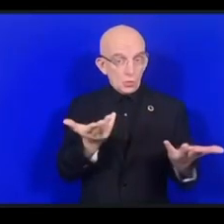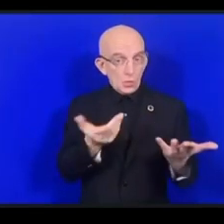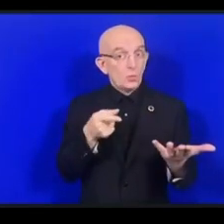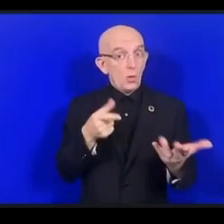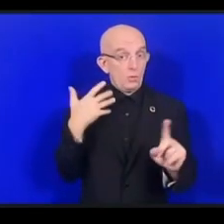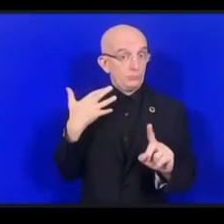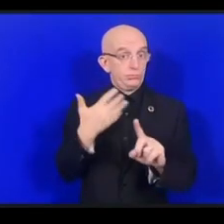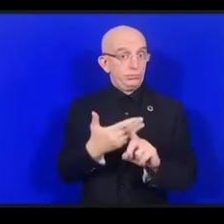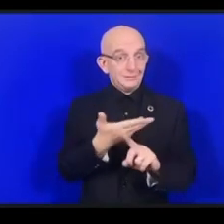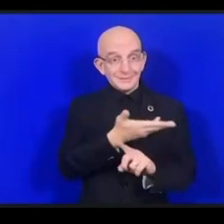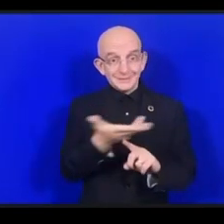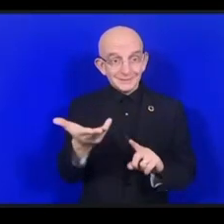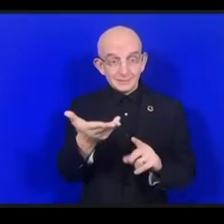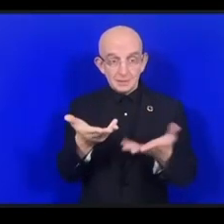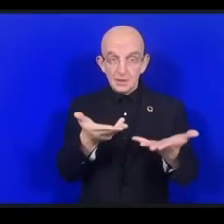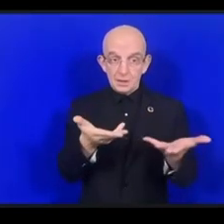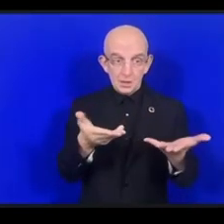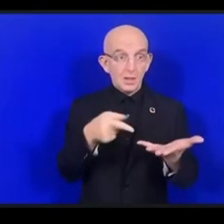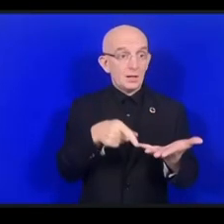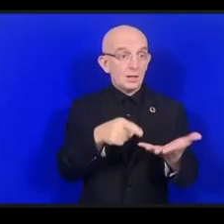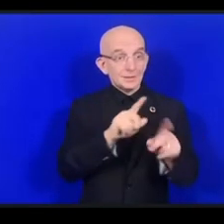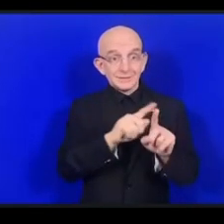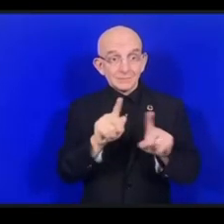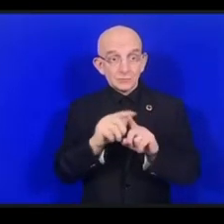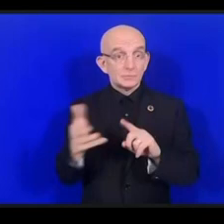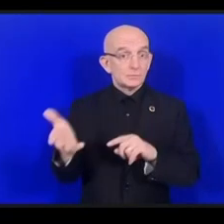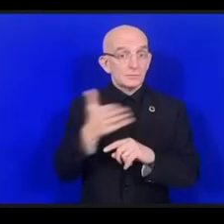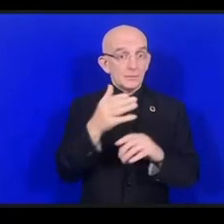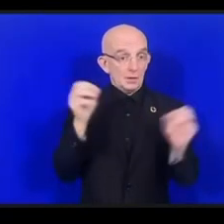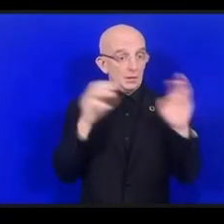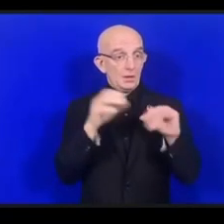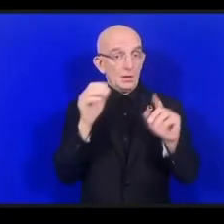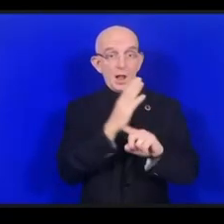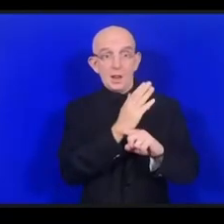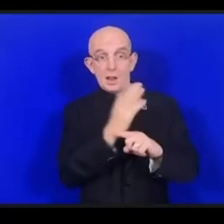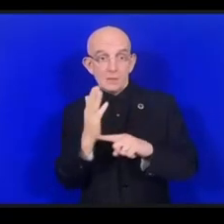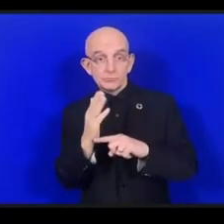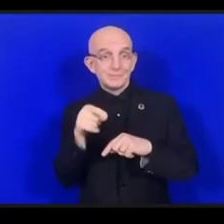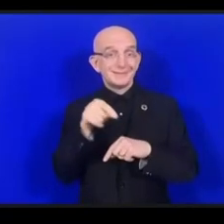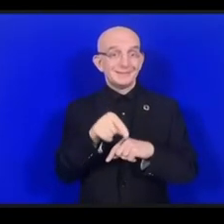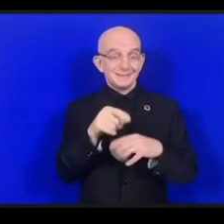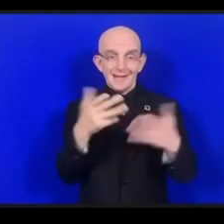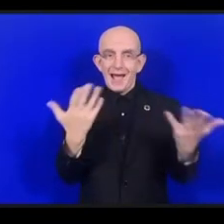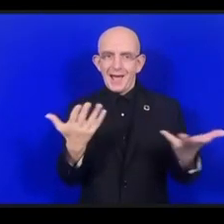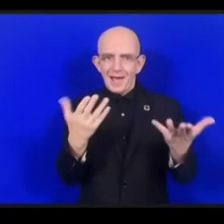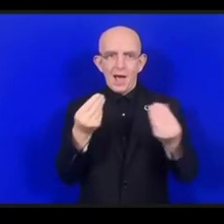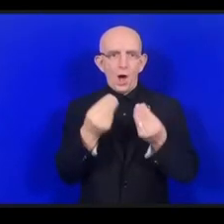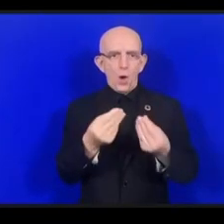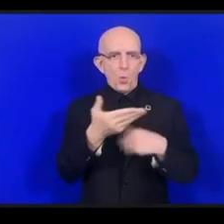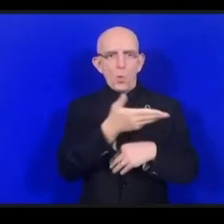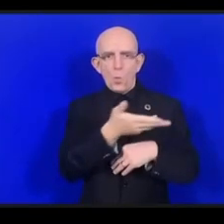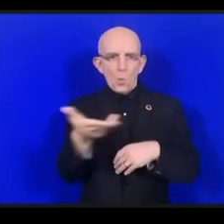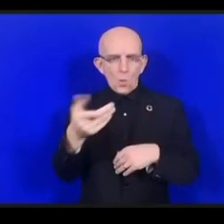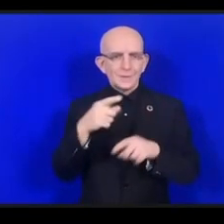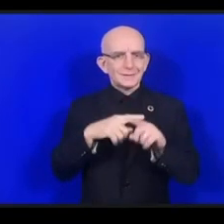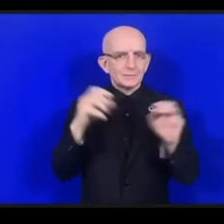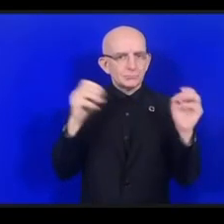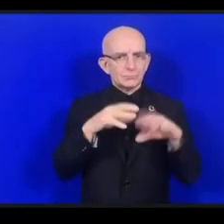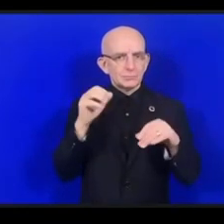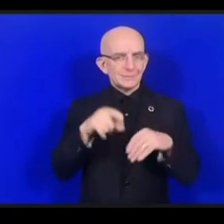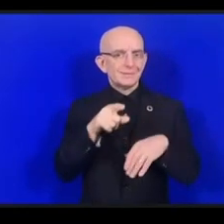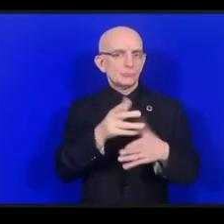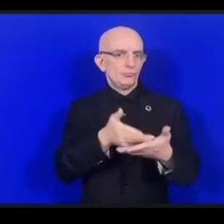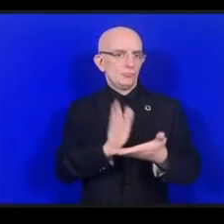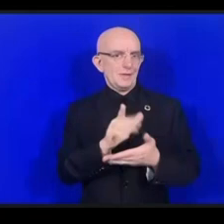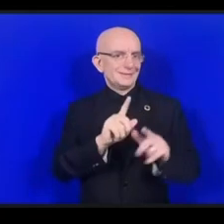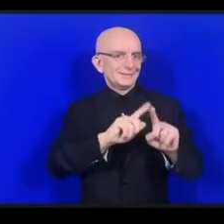让能够在当地通过图书馆把这些信息免费的提供给公众。当然呢，我